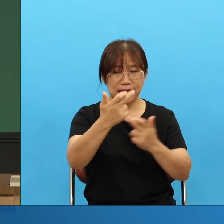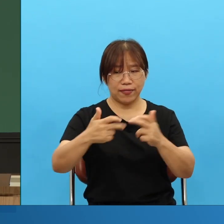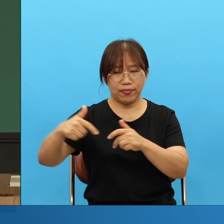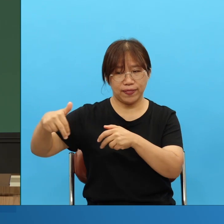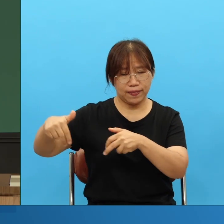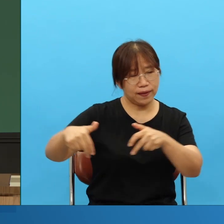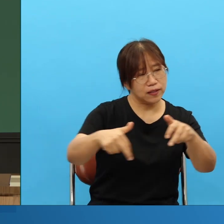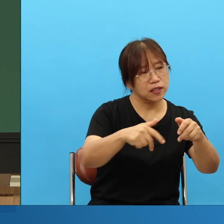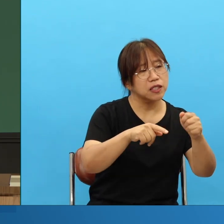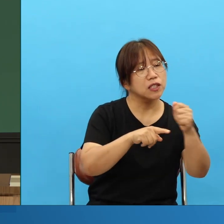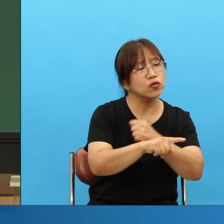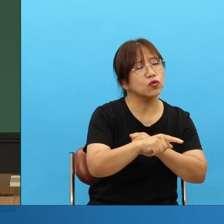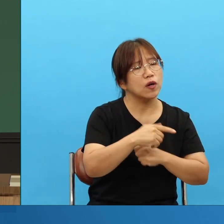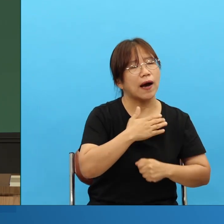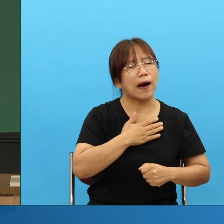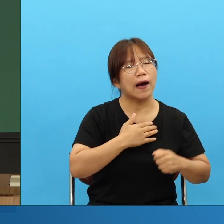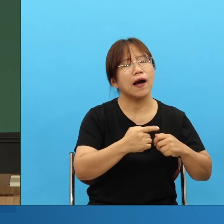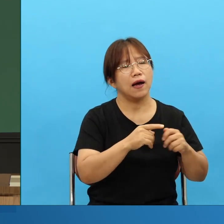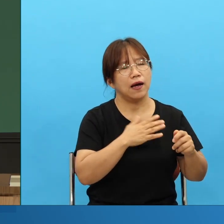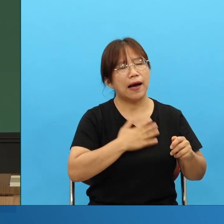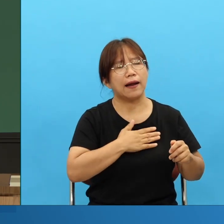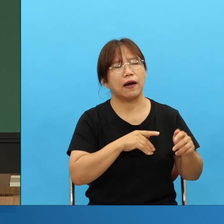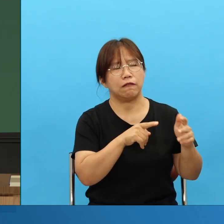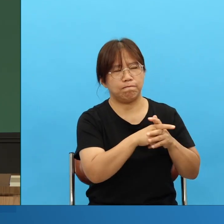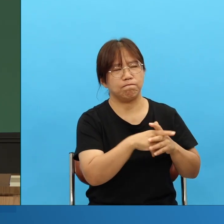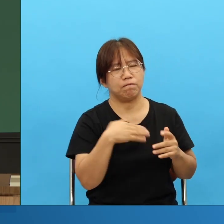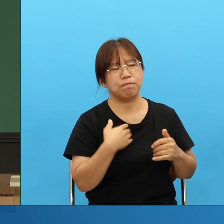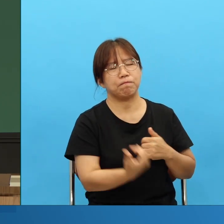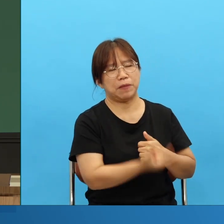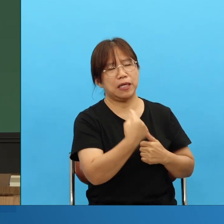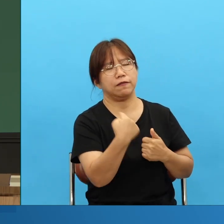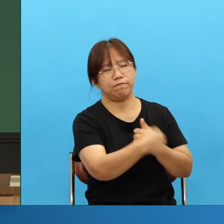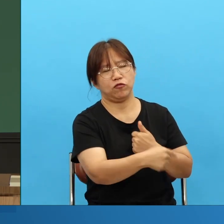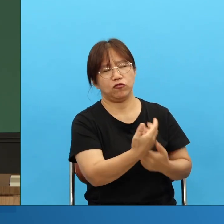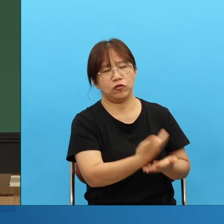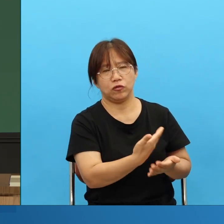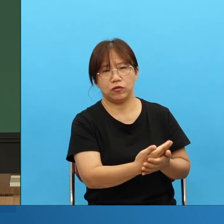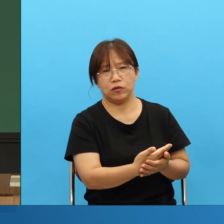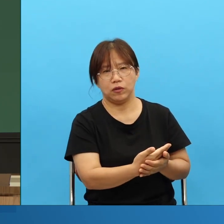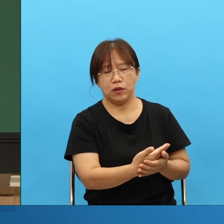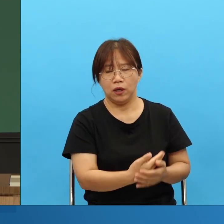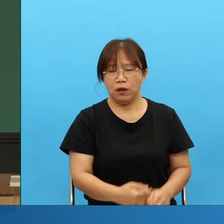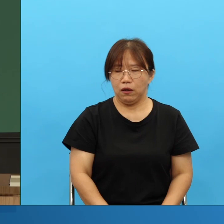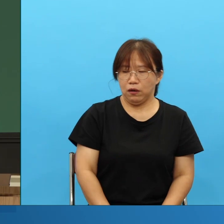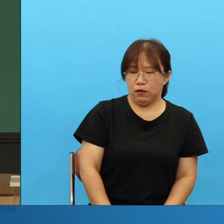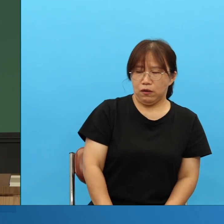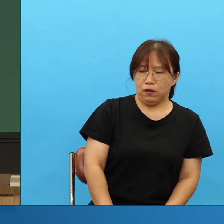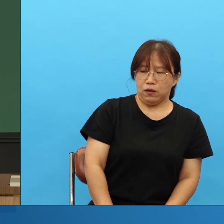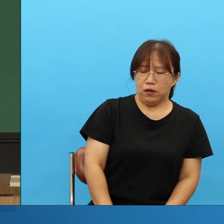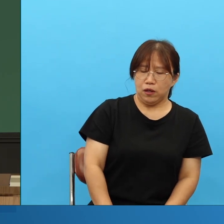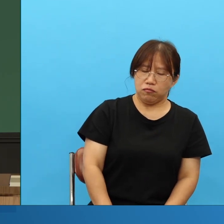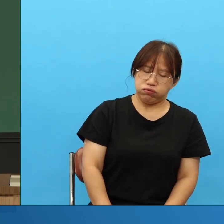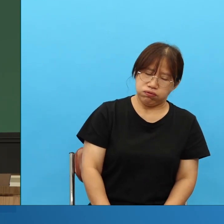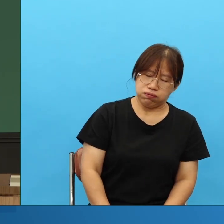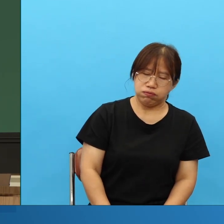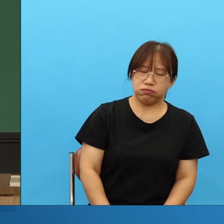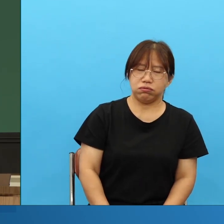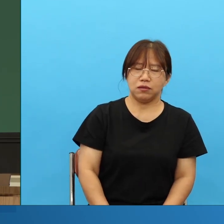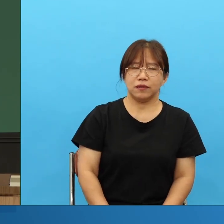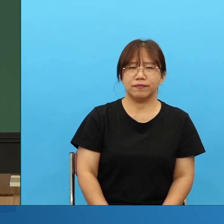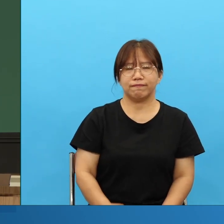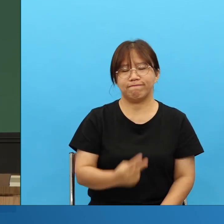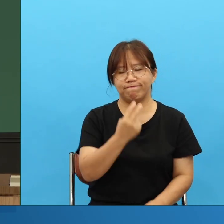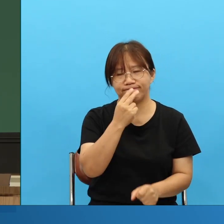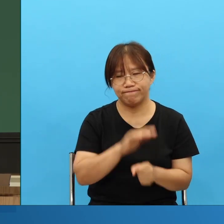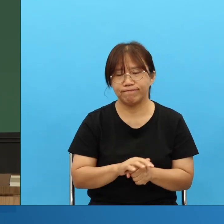아닙니까? 이러더라고. 이게 무슨 또 내가 무서워지는 거예요. 이게 또 무슨 짓을 살지.